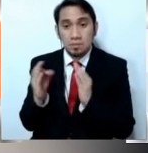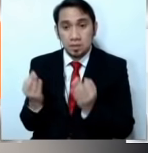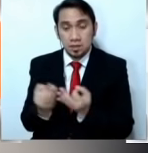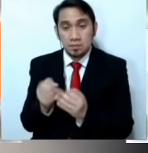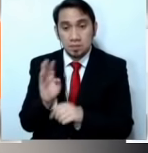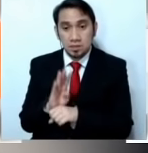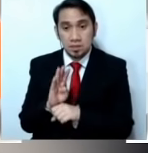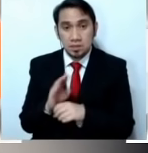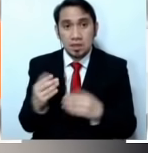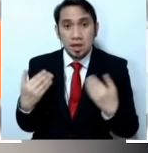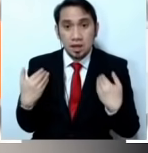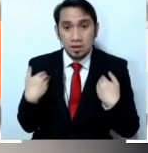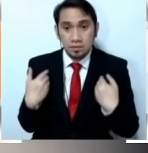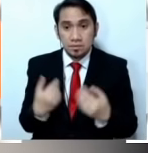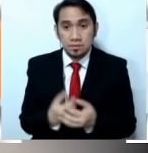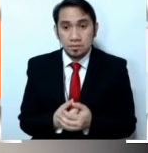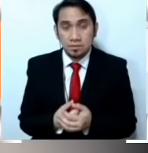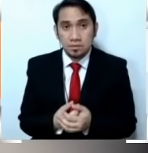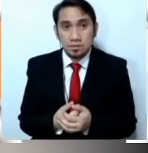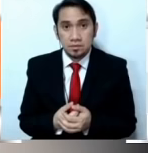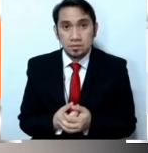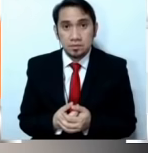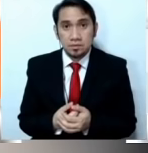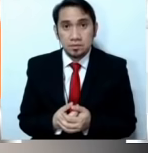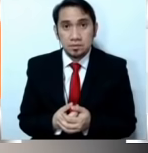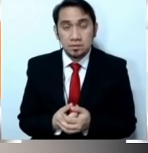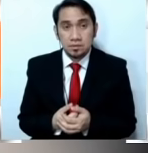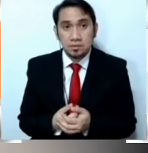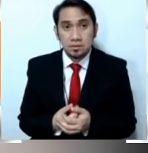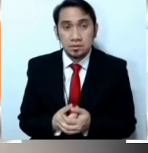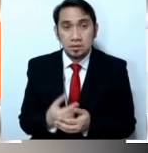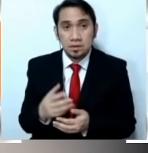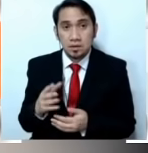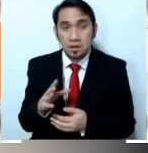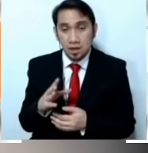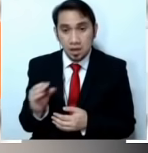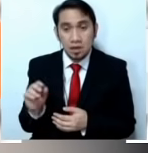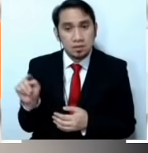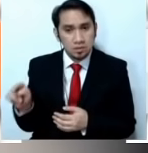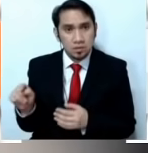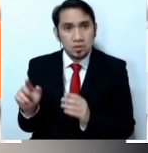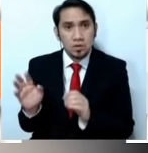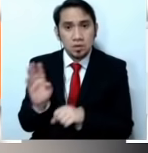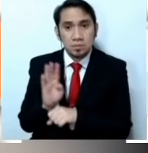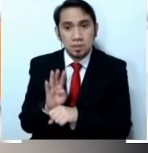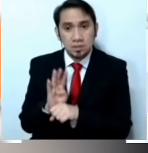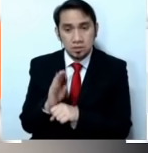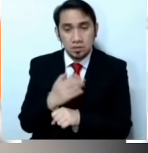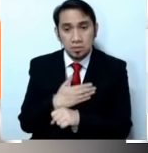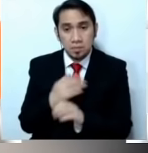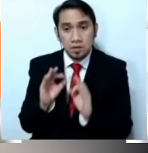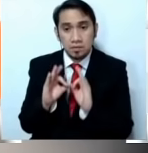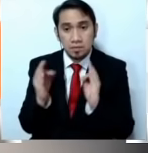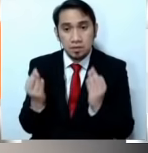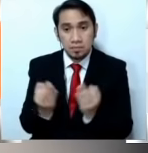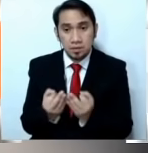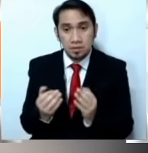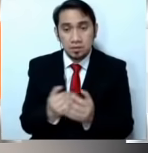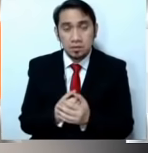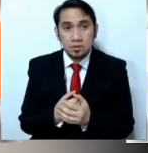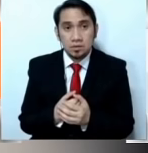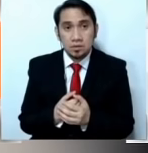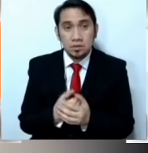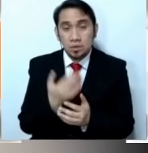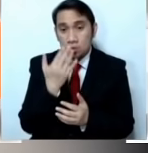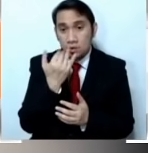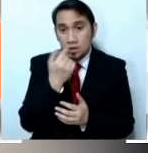Bagamat hindi ko naman mapigilan ang isang marangal at lehitimong negosyo dahil nakapagbibigay ito ng maayos